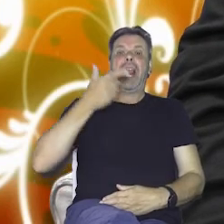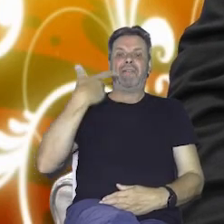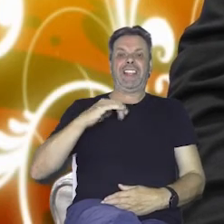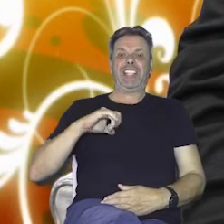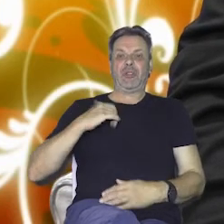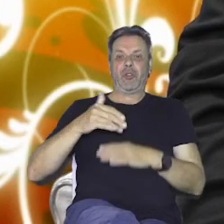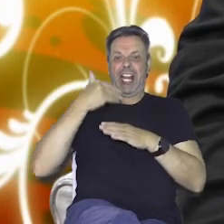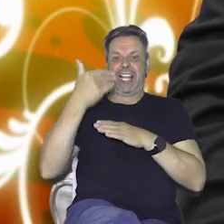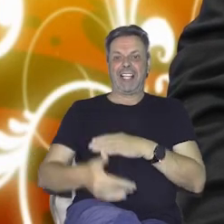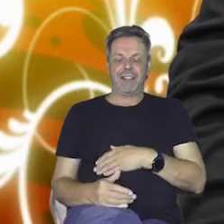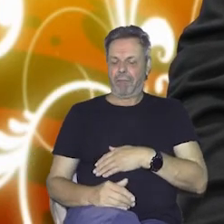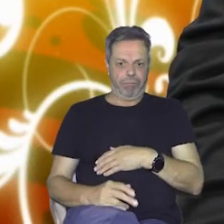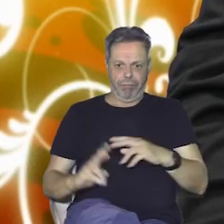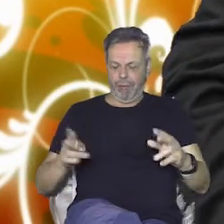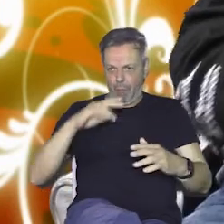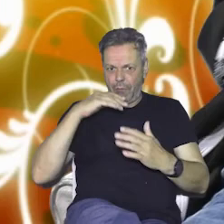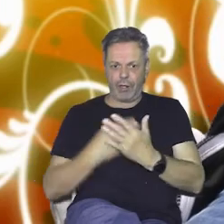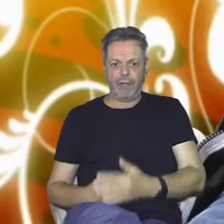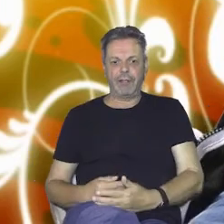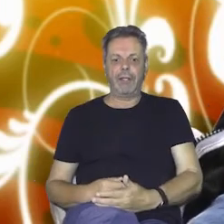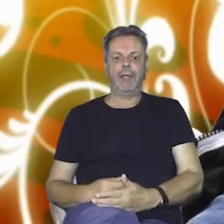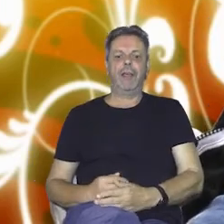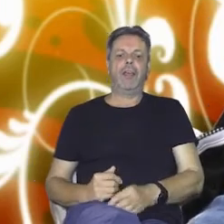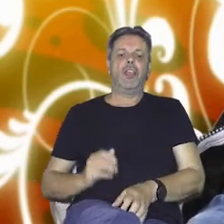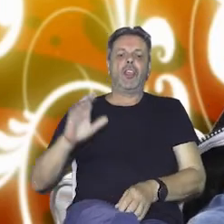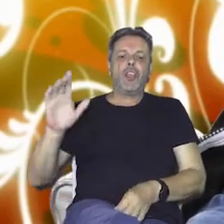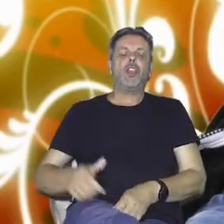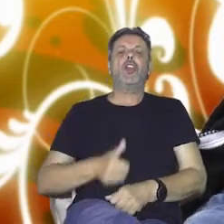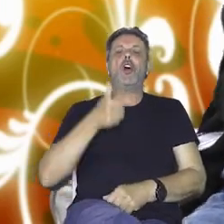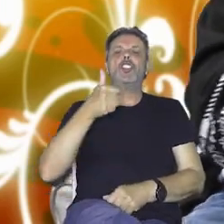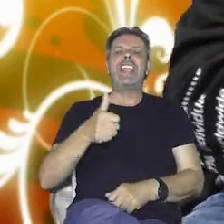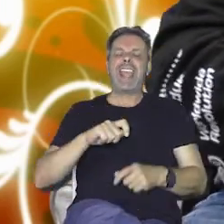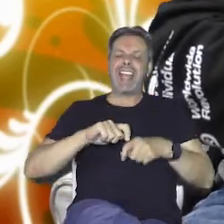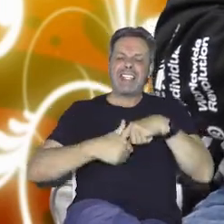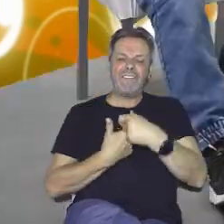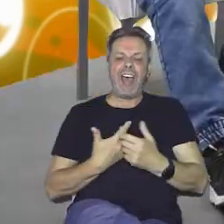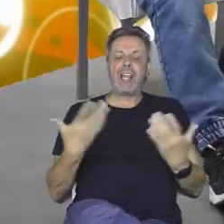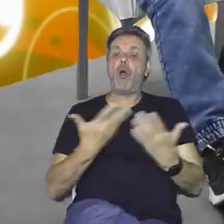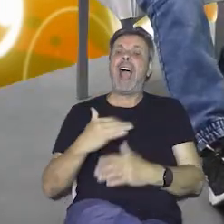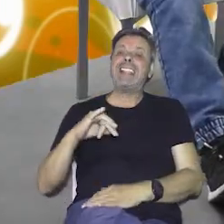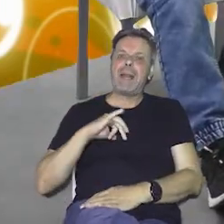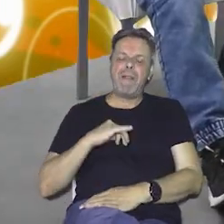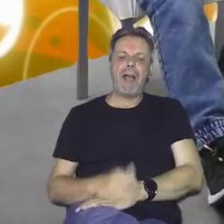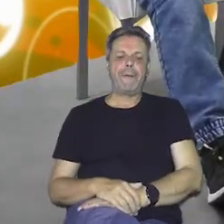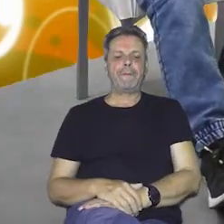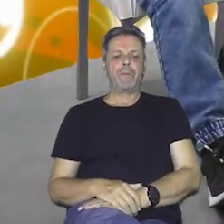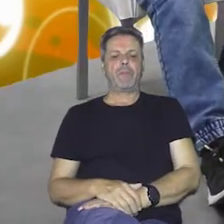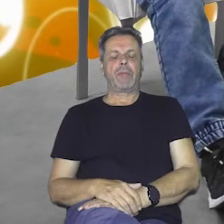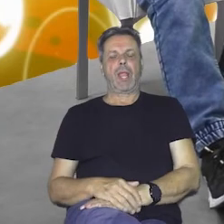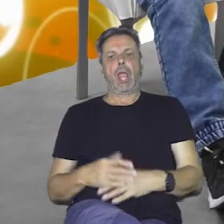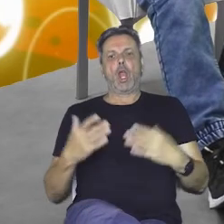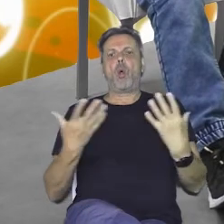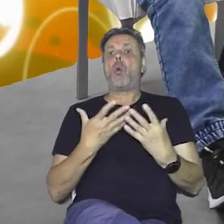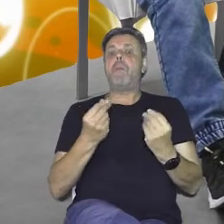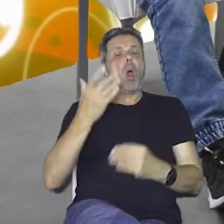kasnije. Ma daj! Da, i, znači, još jedna stvar koja je zanimljiva, koju